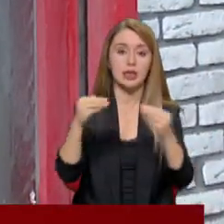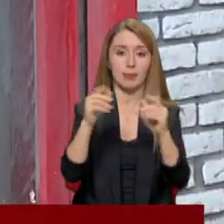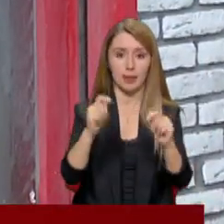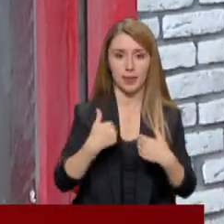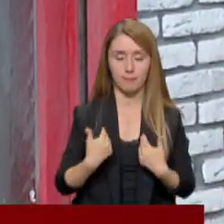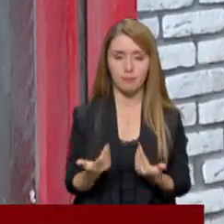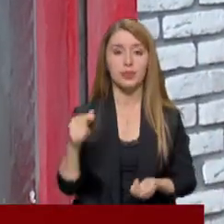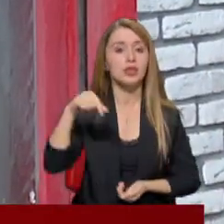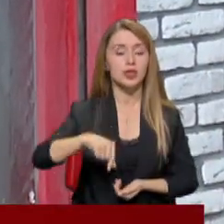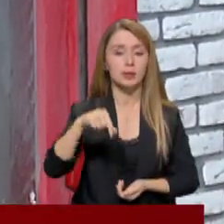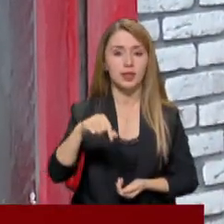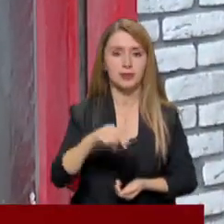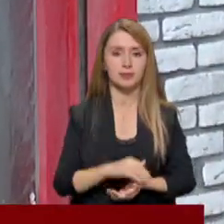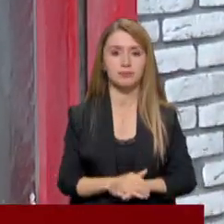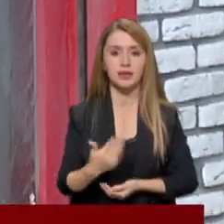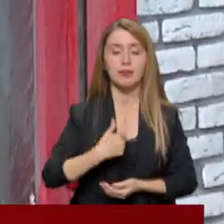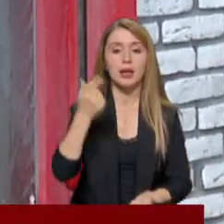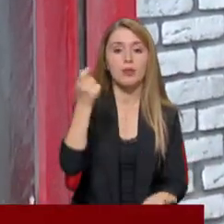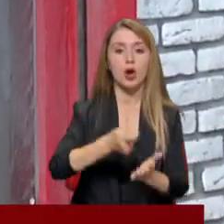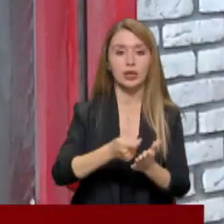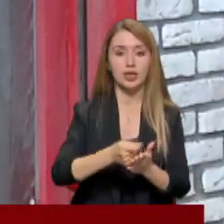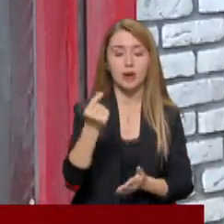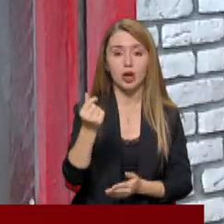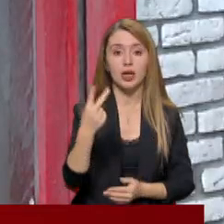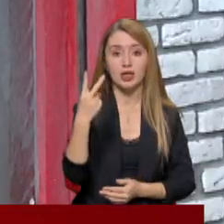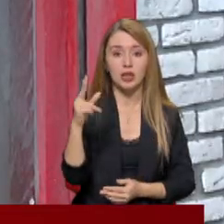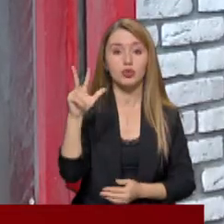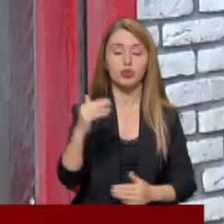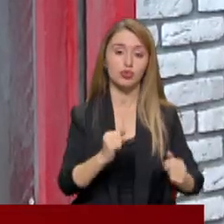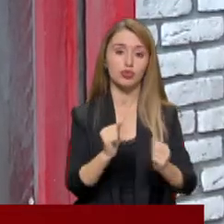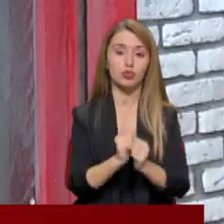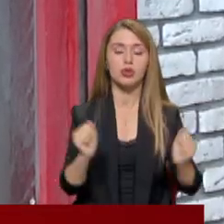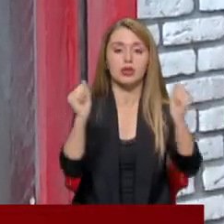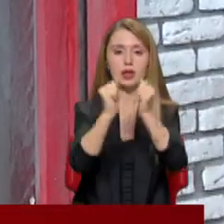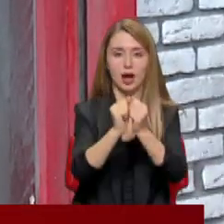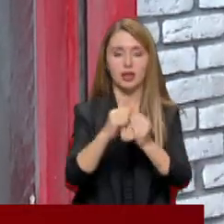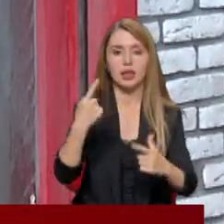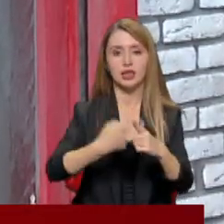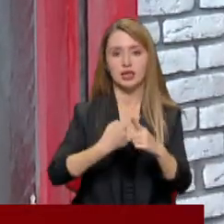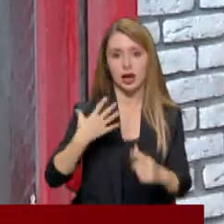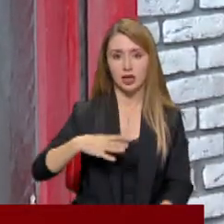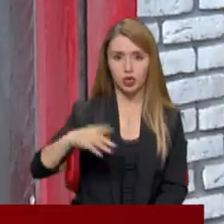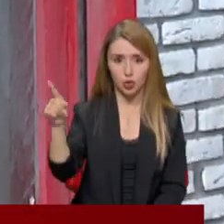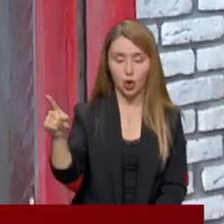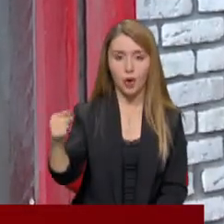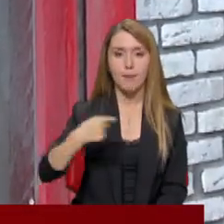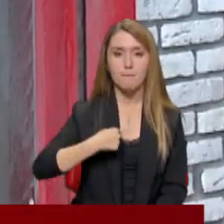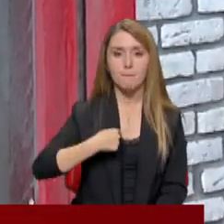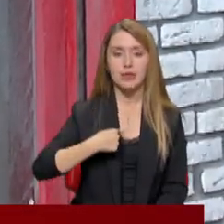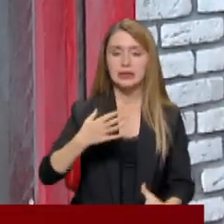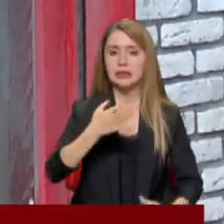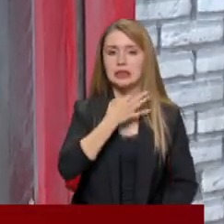yaptım şu anda hani benim ödediğim miktarın 23 katı kadar şu anda hani kira bedeli istiyorlar dolayısıyla beni şöyle